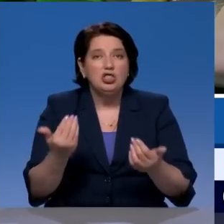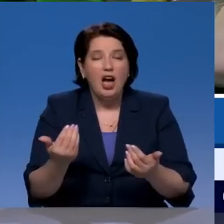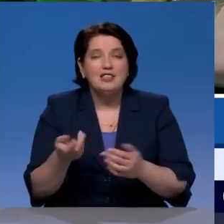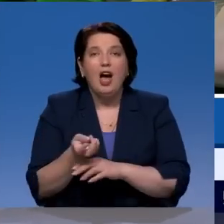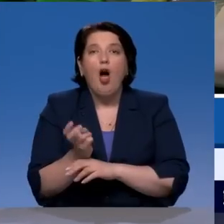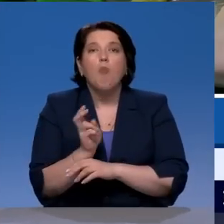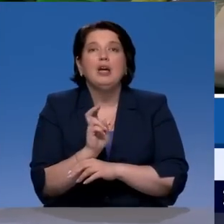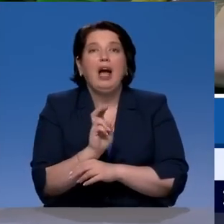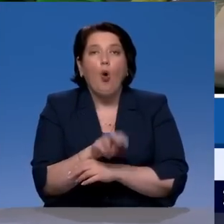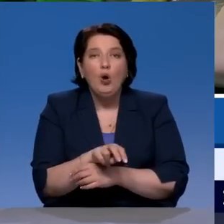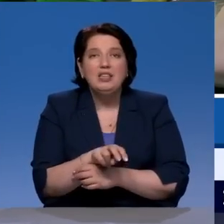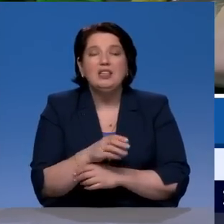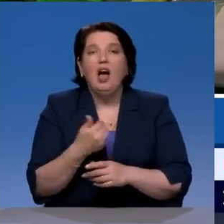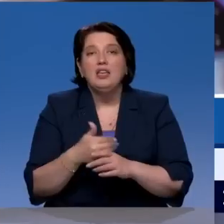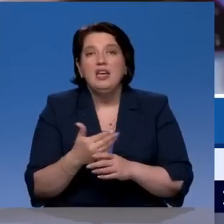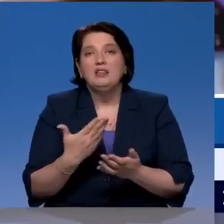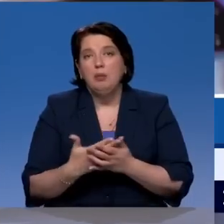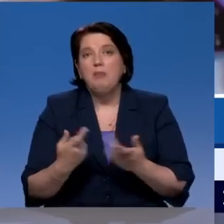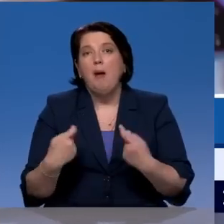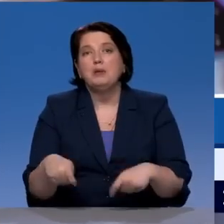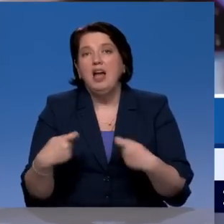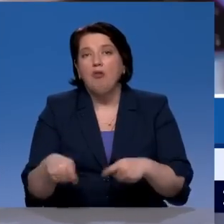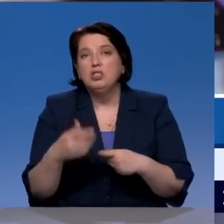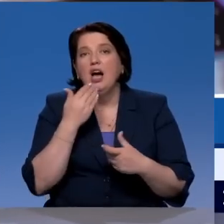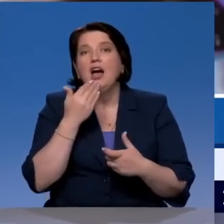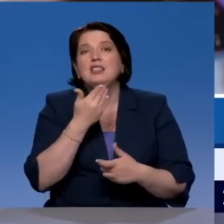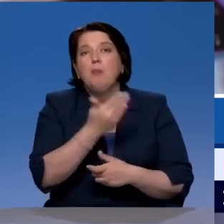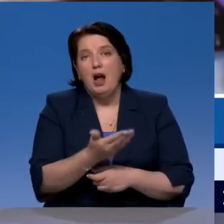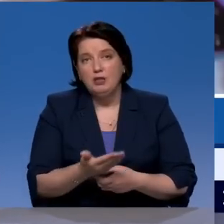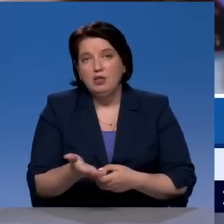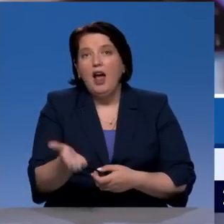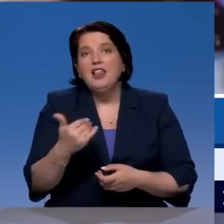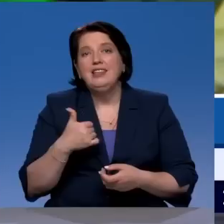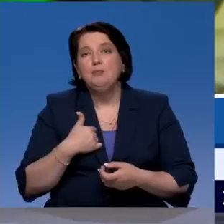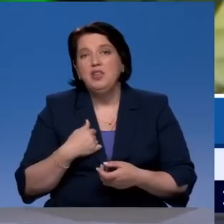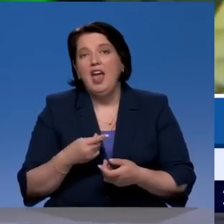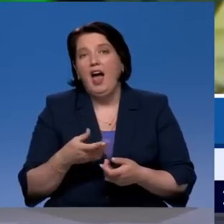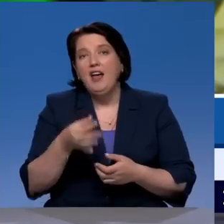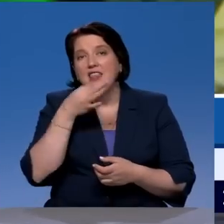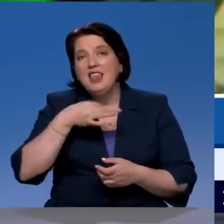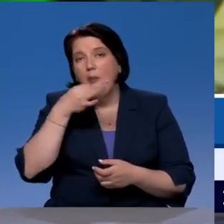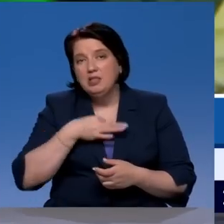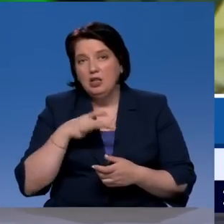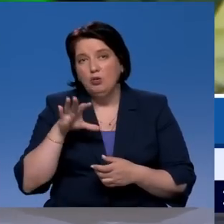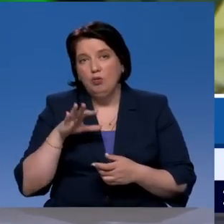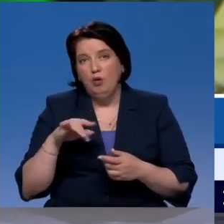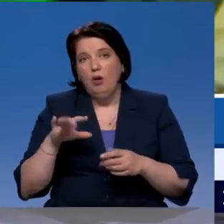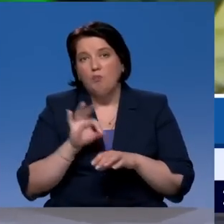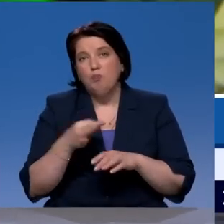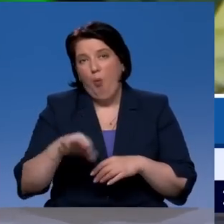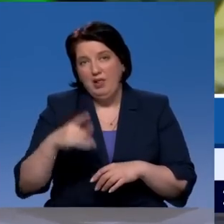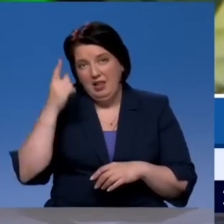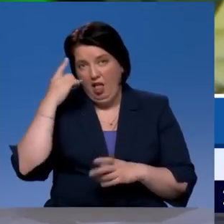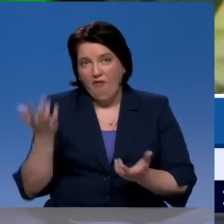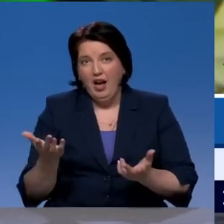спрашивать. А провизор не имеет права, на самом деле. Мне что-нибудь от головы, девушка. Но здесь мы упираемся в то, что аптека не может, у нее нет лицензии на